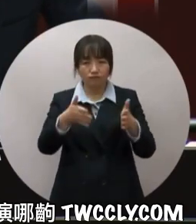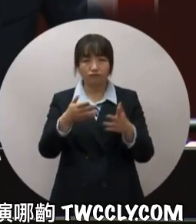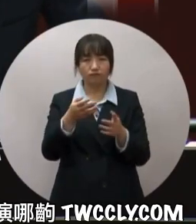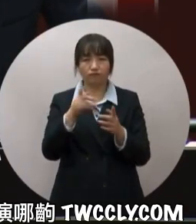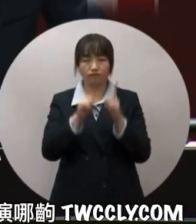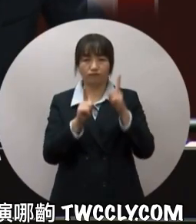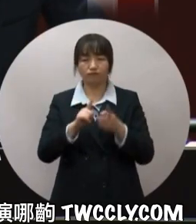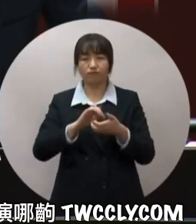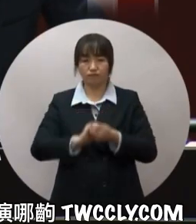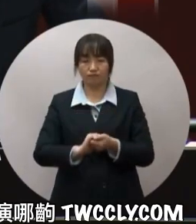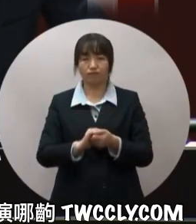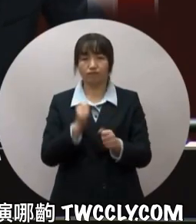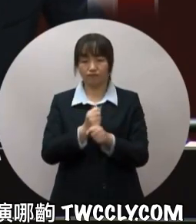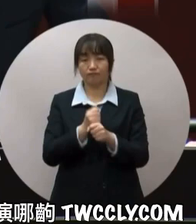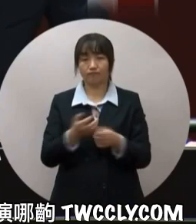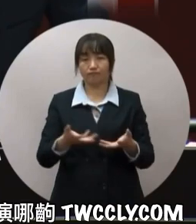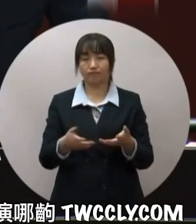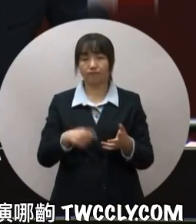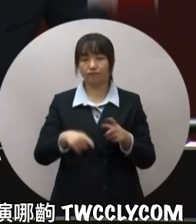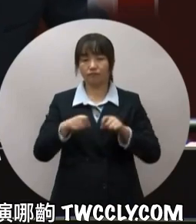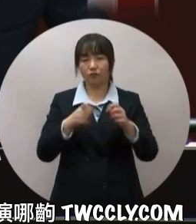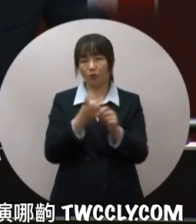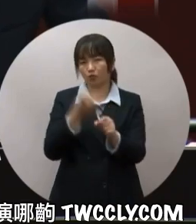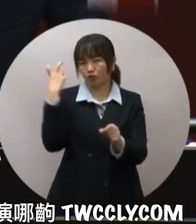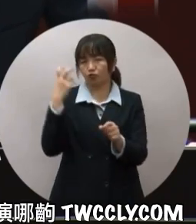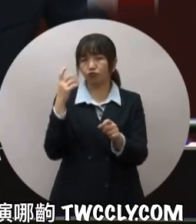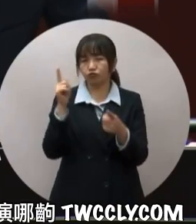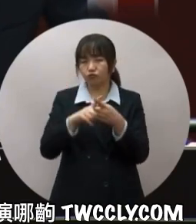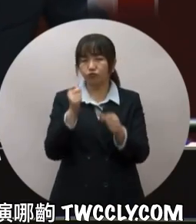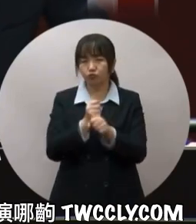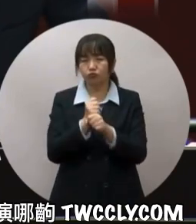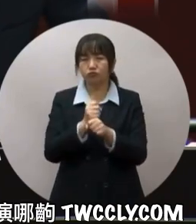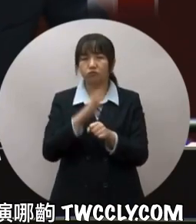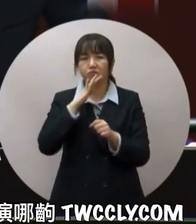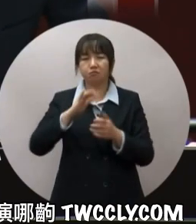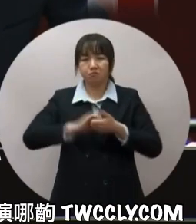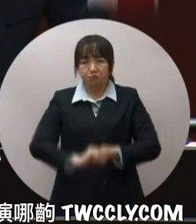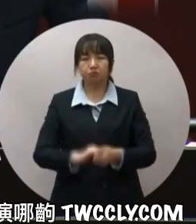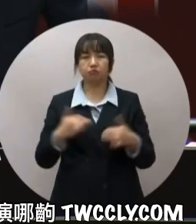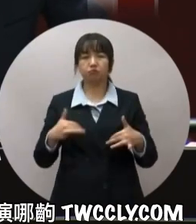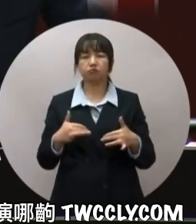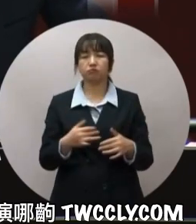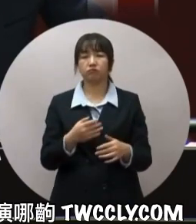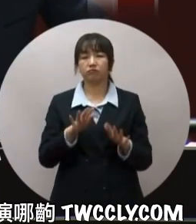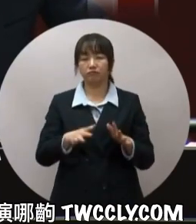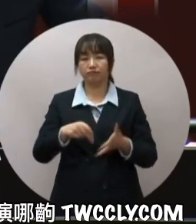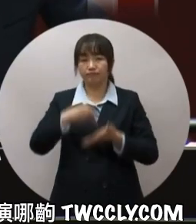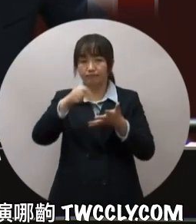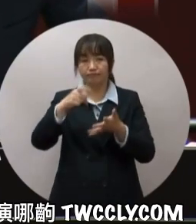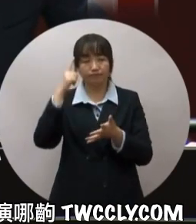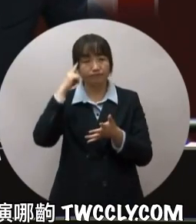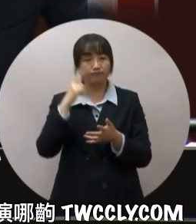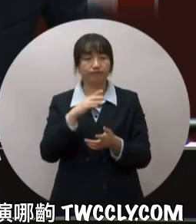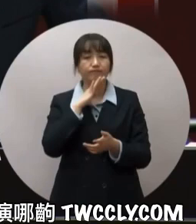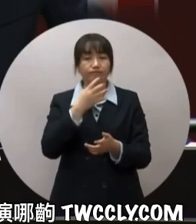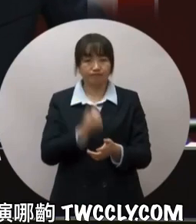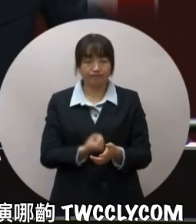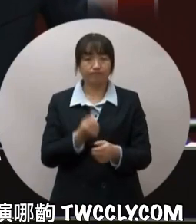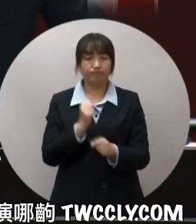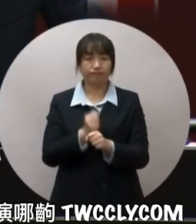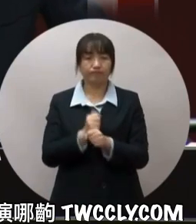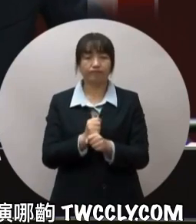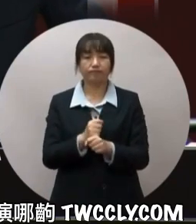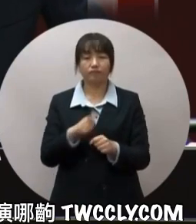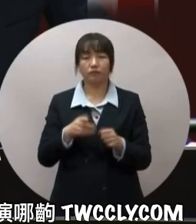講的最有魄力的一段話這個案子其實二十年前就要做了就是以前都沒魄力那剛剛院長提了這樣的一個重大的宣誓我想